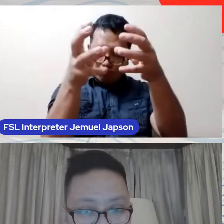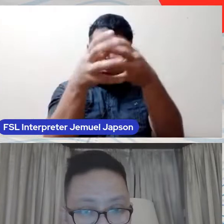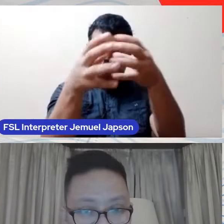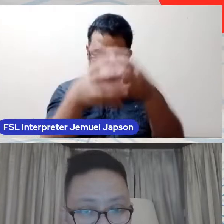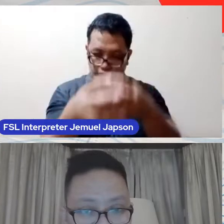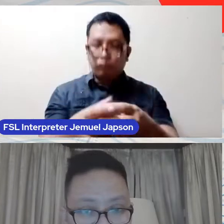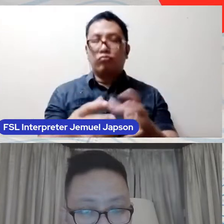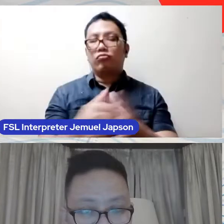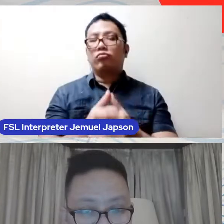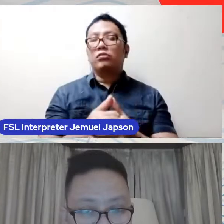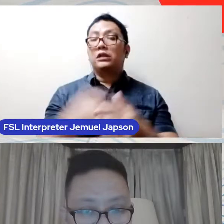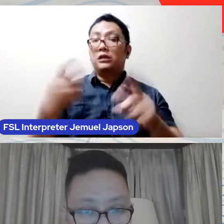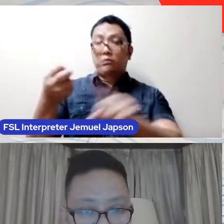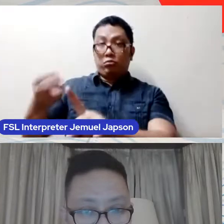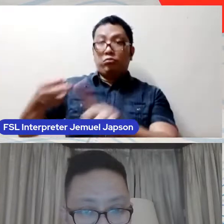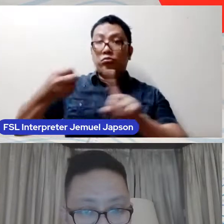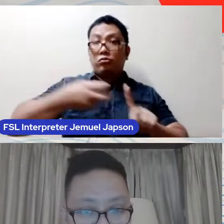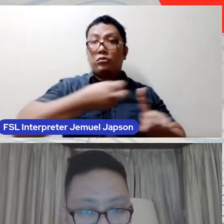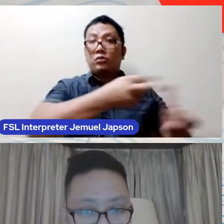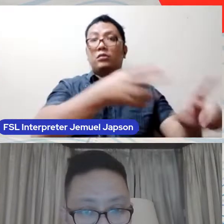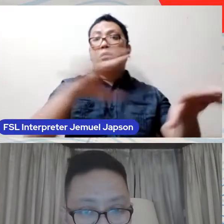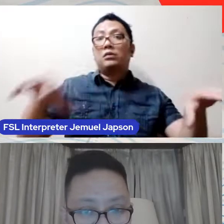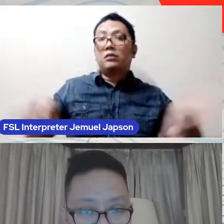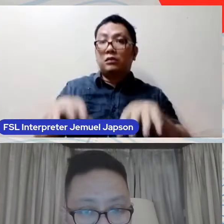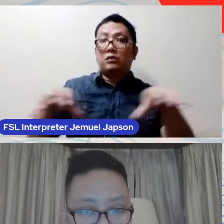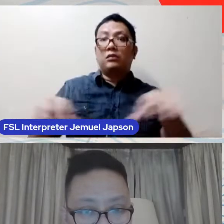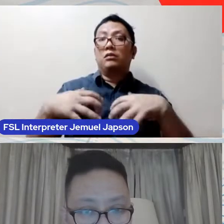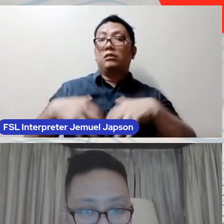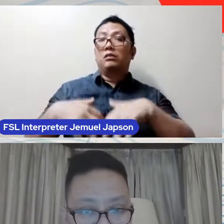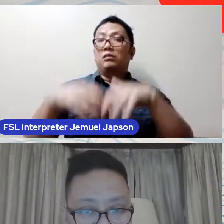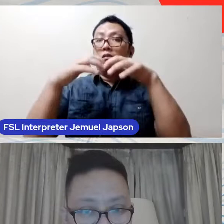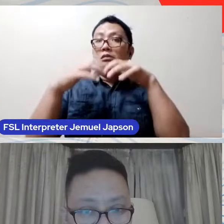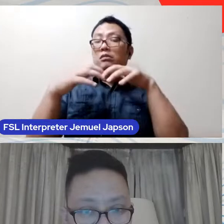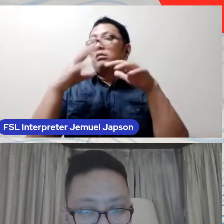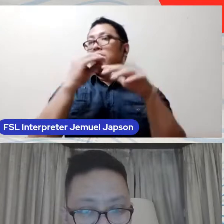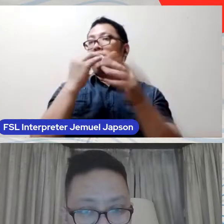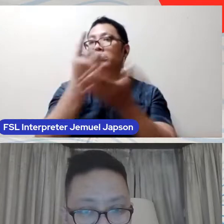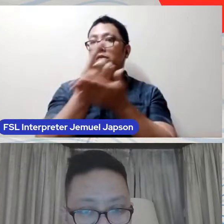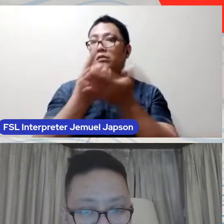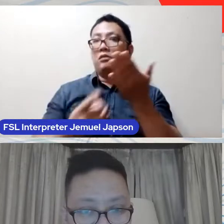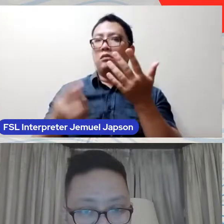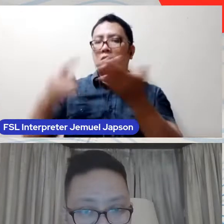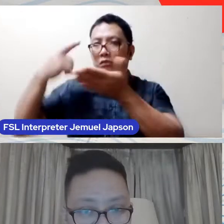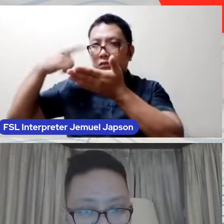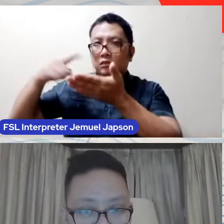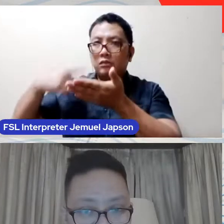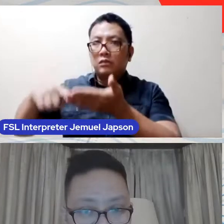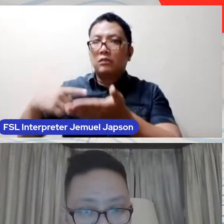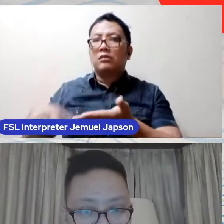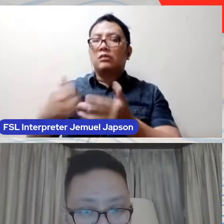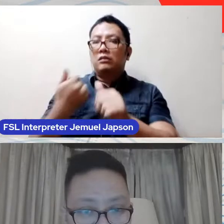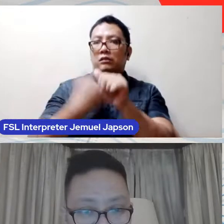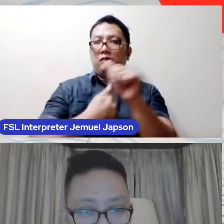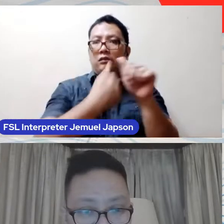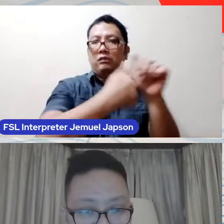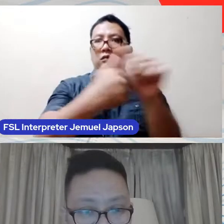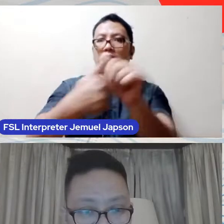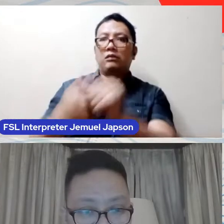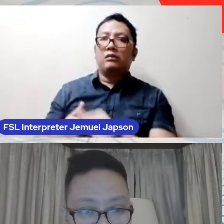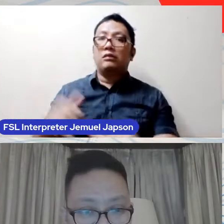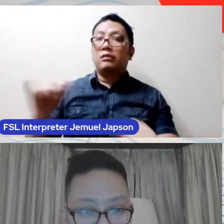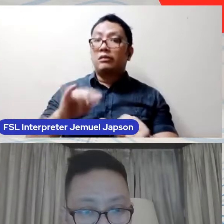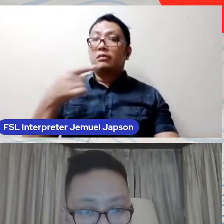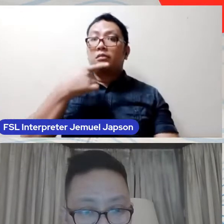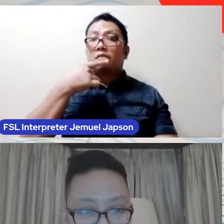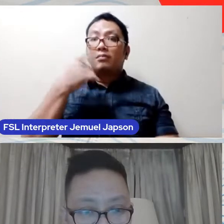yung mga trabaho na to, it's built and designed to be counter-check din sa isa't isa. So katulad yung kadalawang sinabi ko